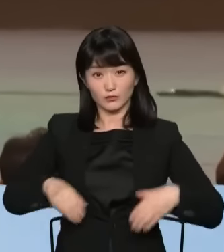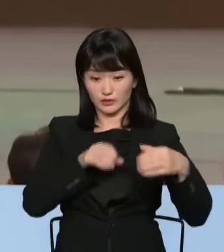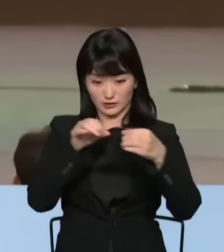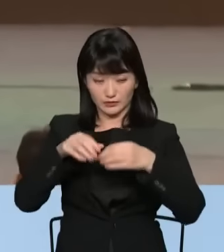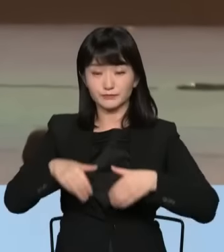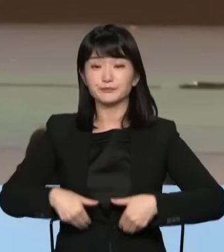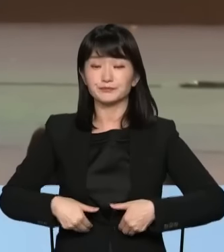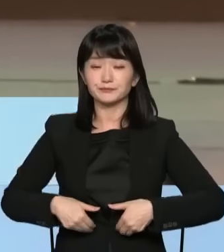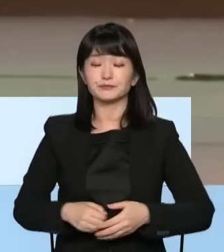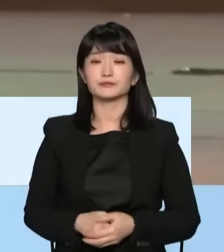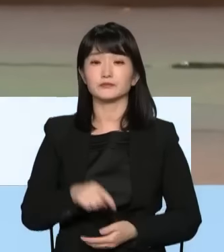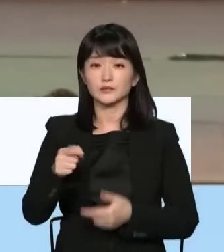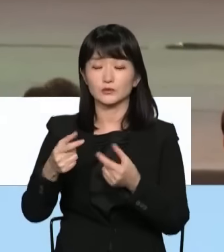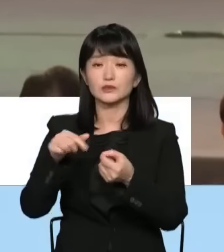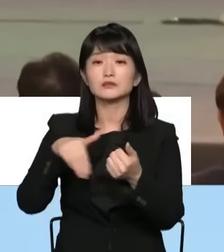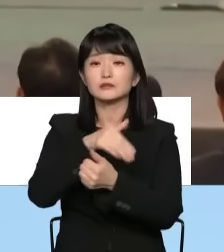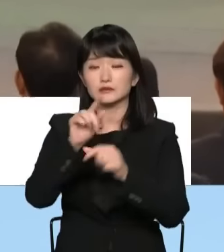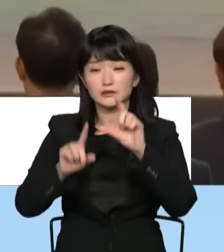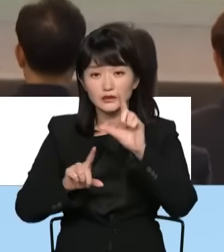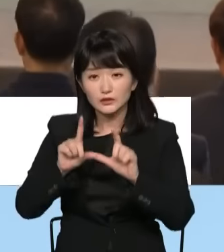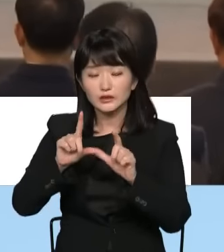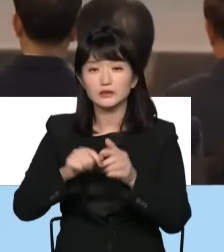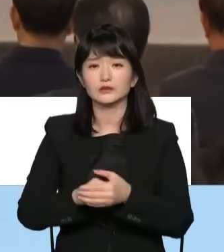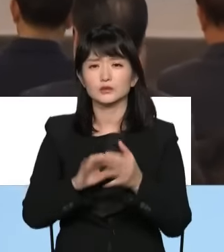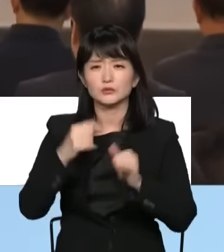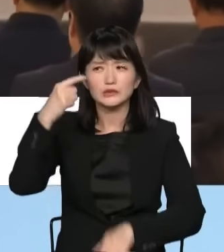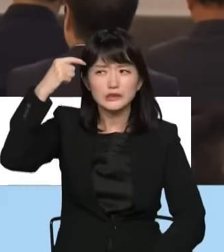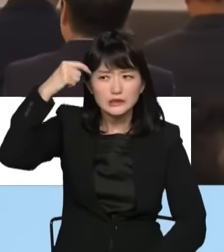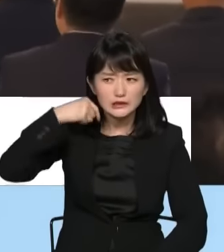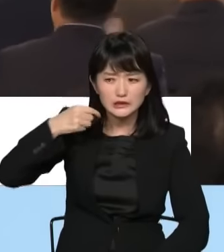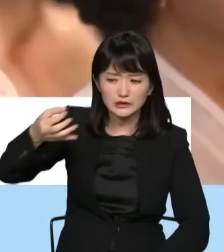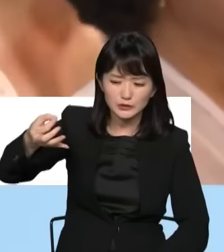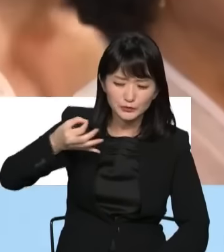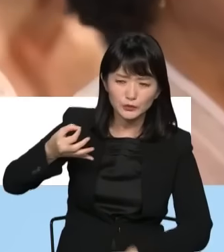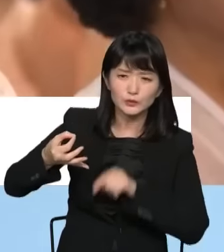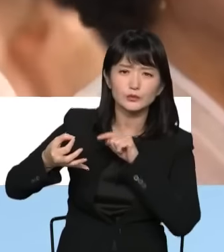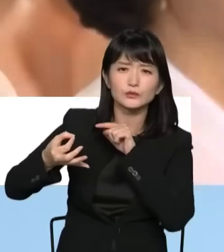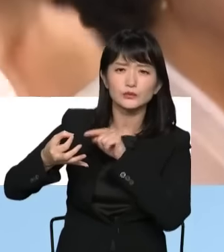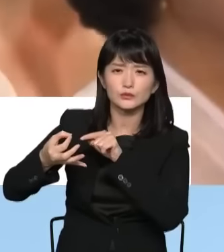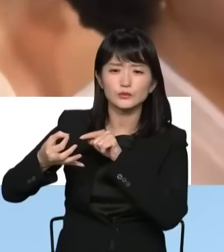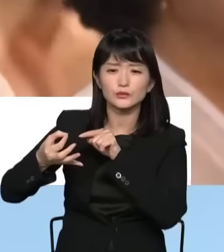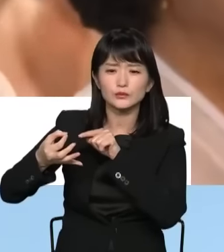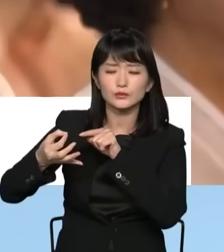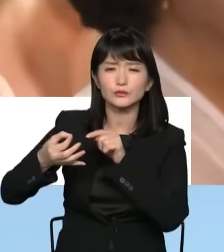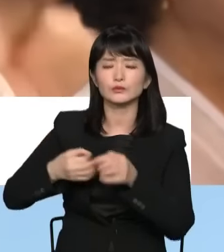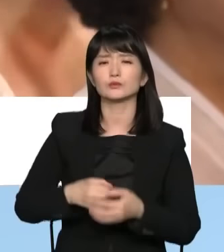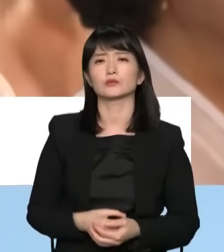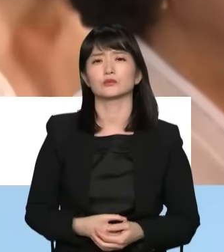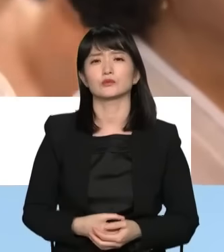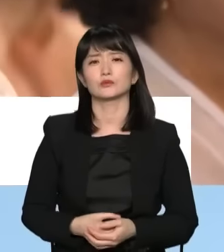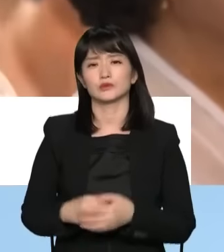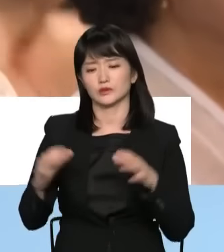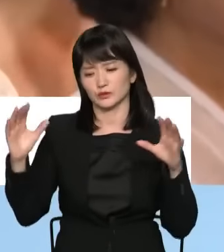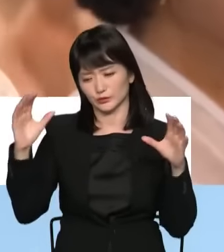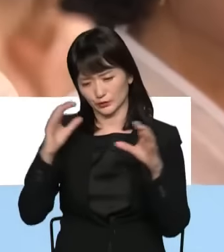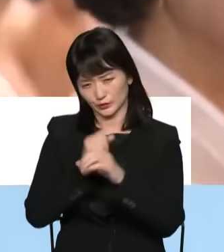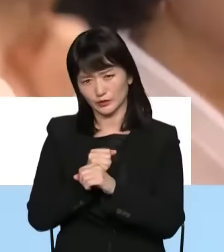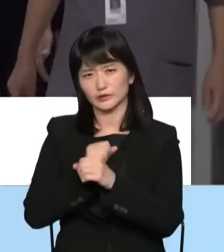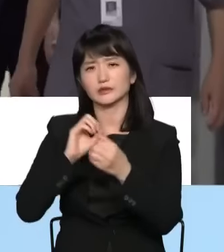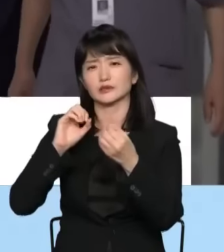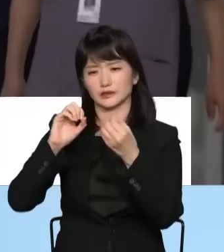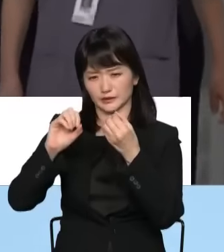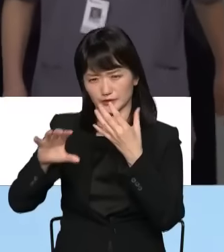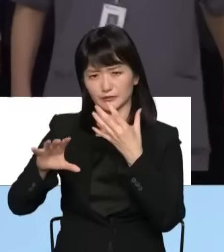그리고 그러한 상황 자체가 국민들께서 느끼는 시선이라 여기에 대해서 전반적으로 종합적으로 말씀